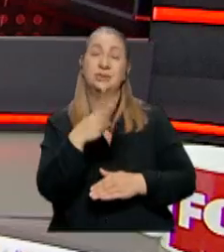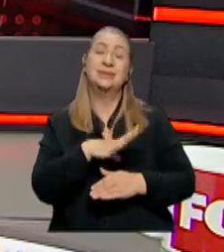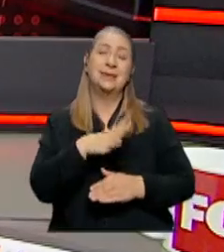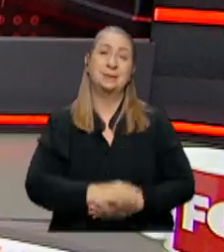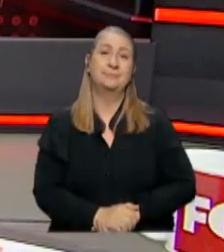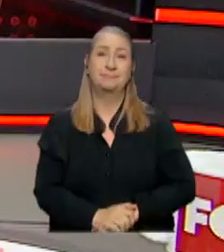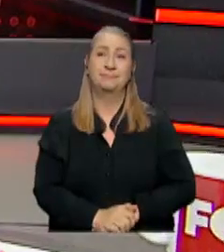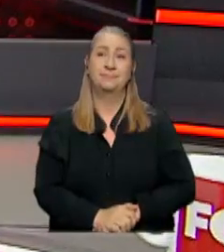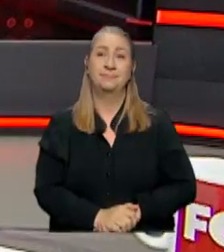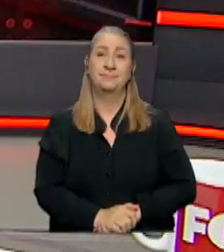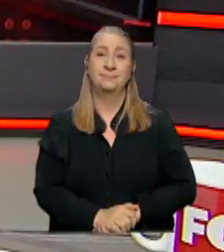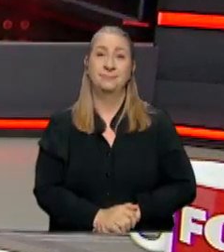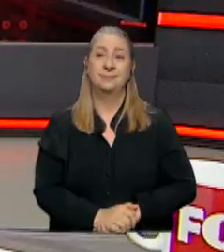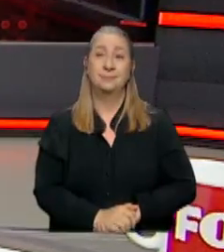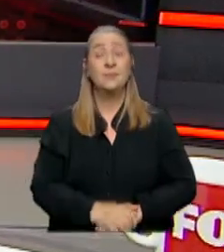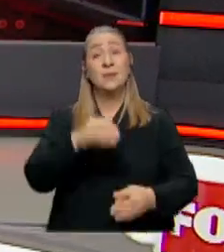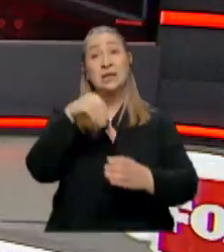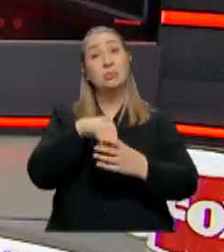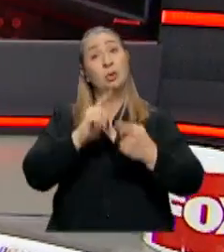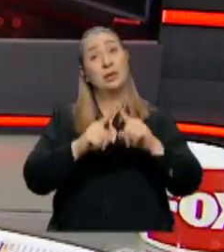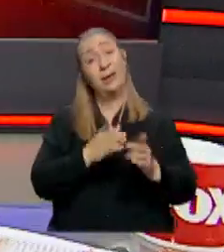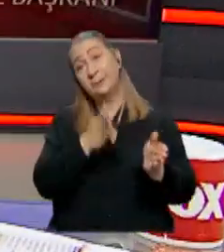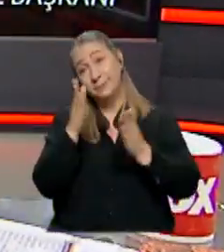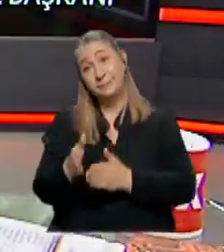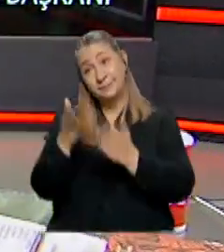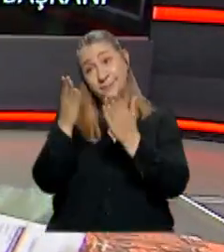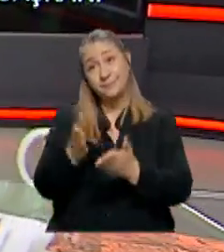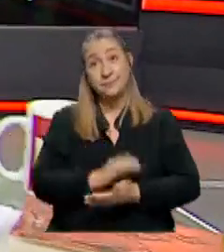ister. İç politikaya geçelim.